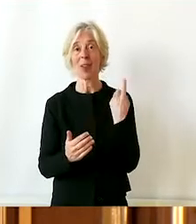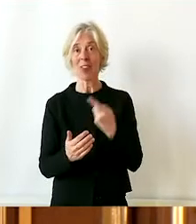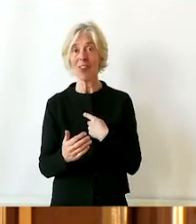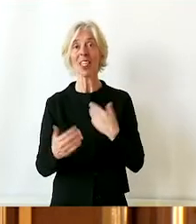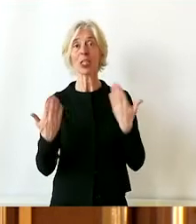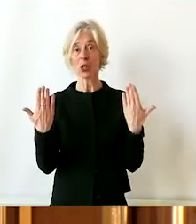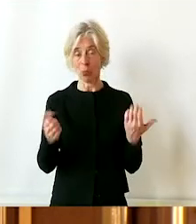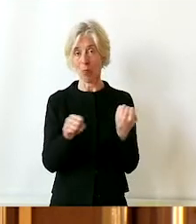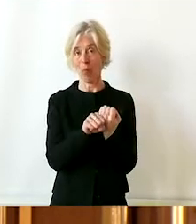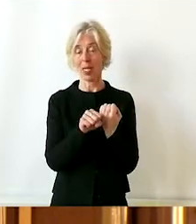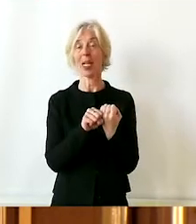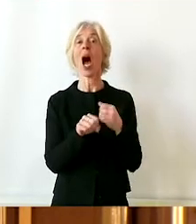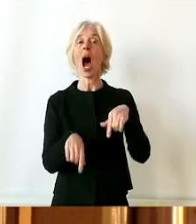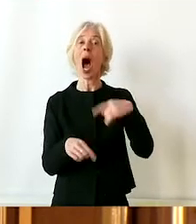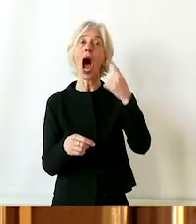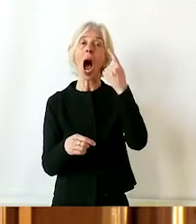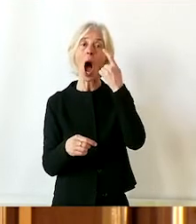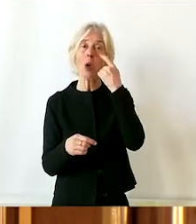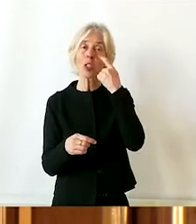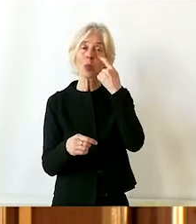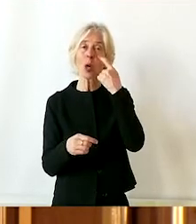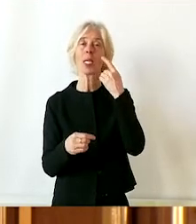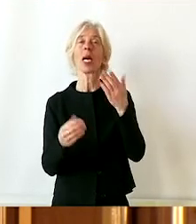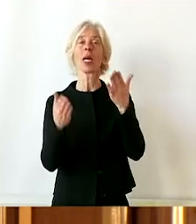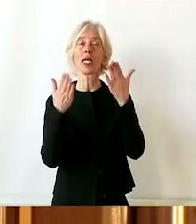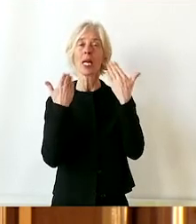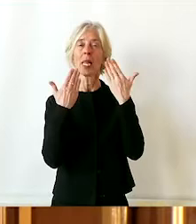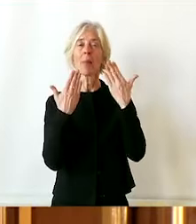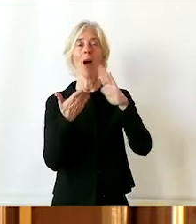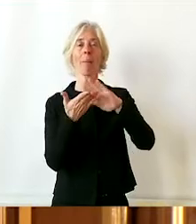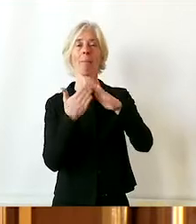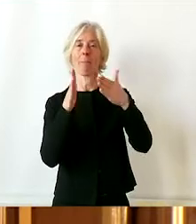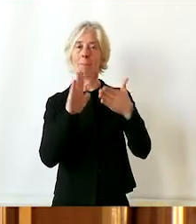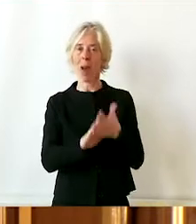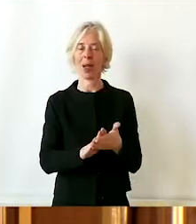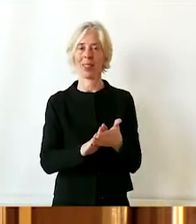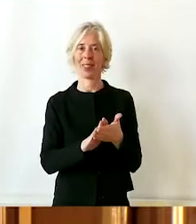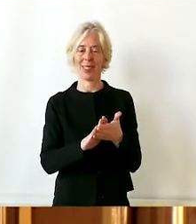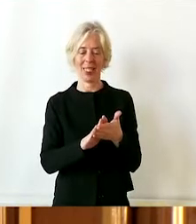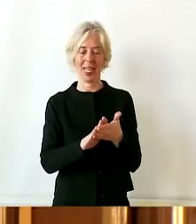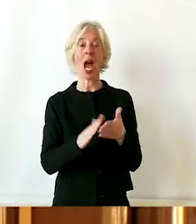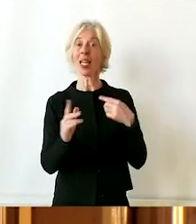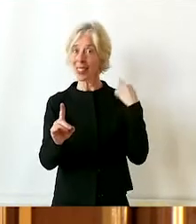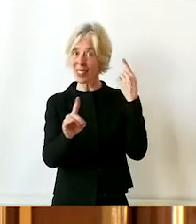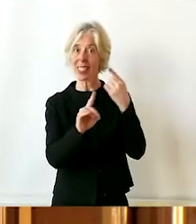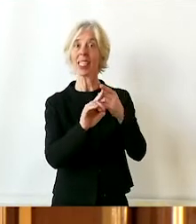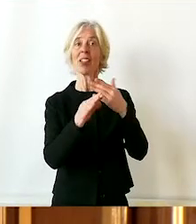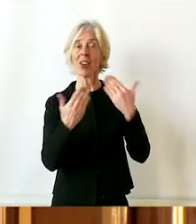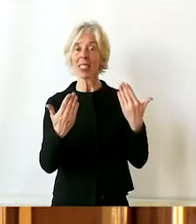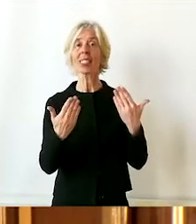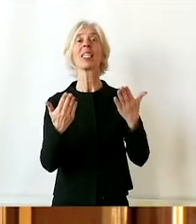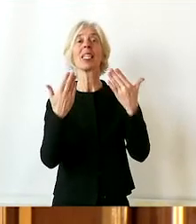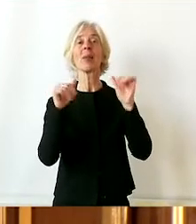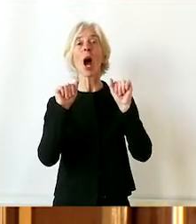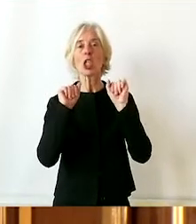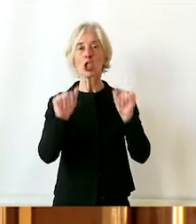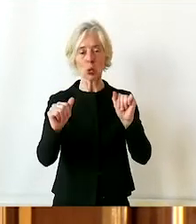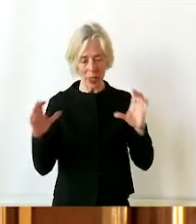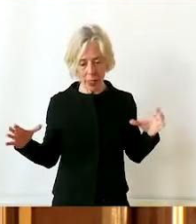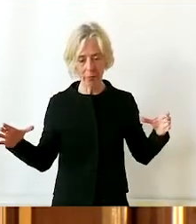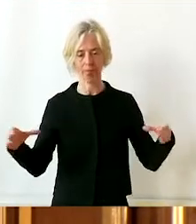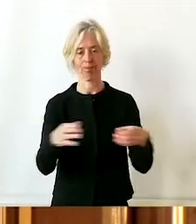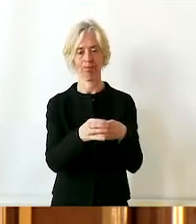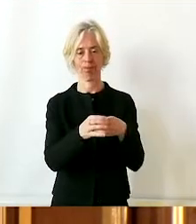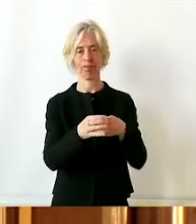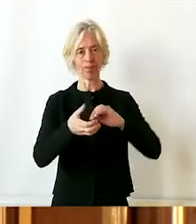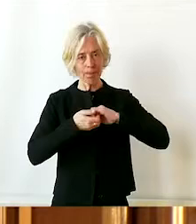entwickelt, als wichtiges Instrument eben, um die städtischen Klimaschutzziele zu erreichen und um eben weiter den Schritt Richtung Klimaneutralität zu gehen.